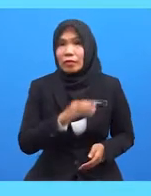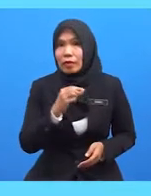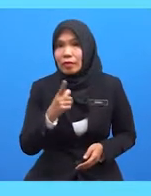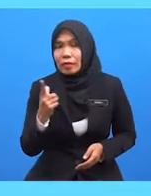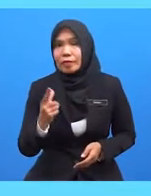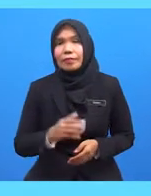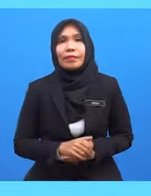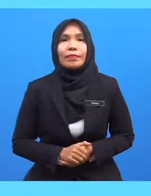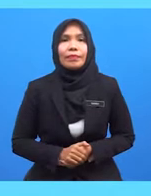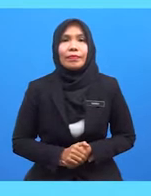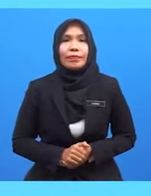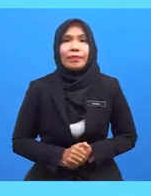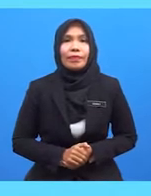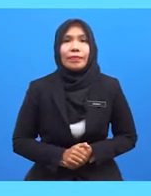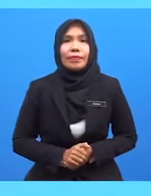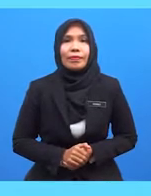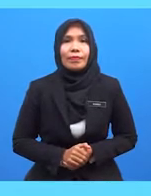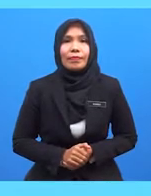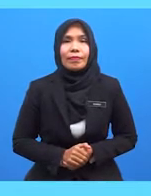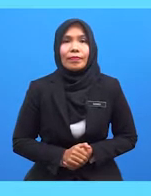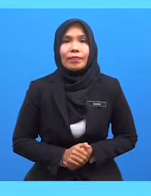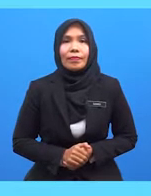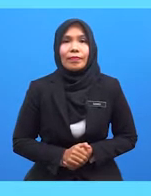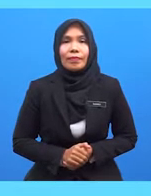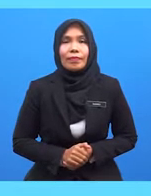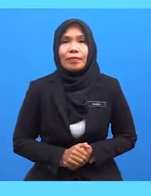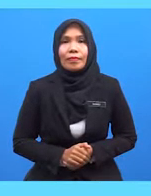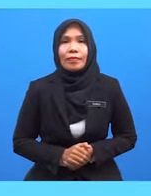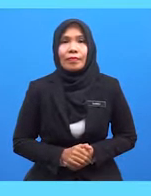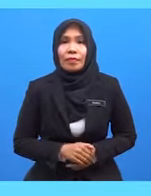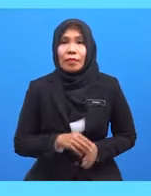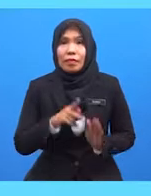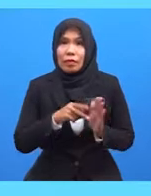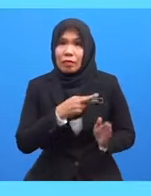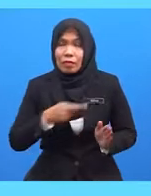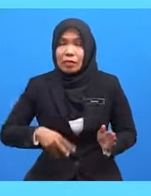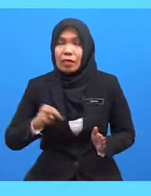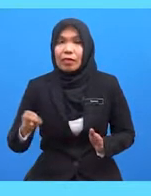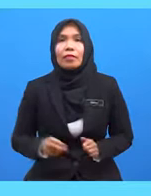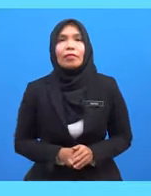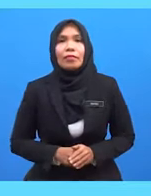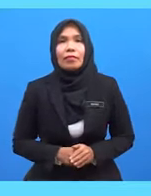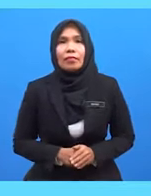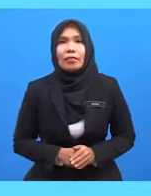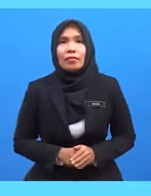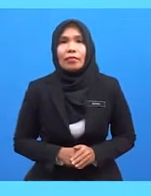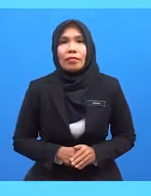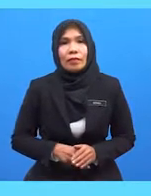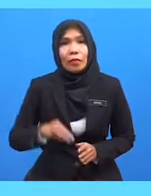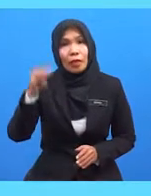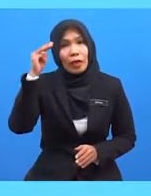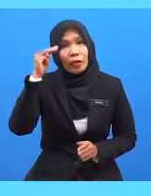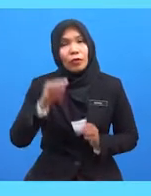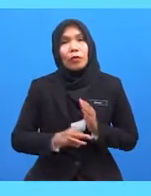dan sebagainya. Pada zaman Kerajaan Melayu Melaka, bahasa Melayu alat